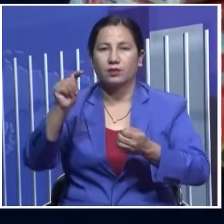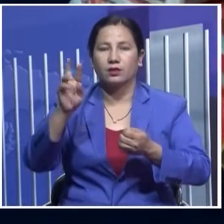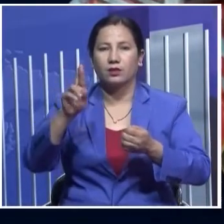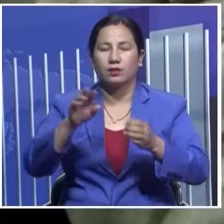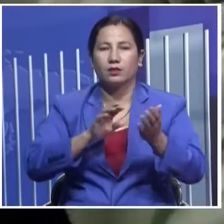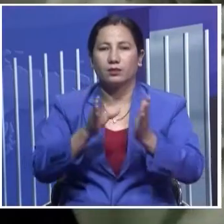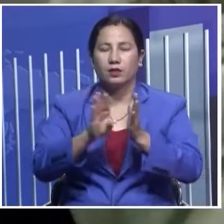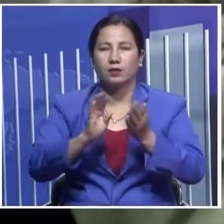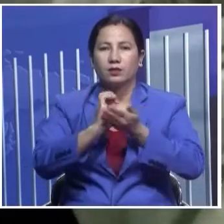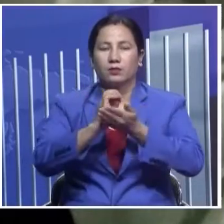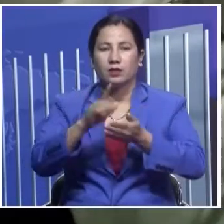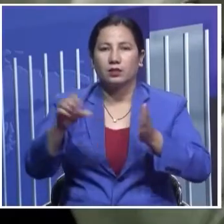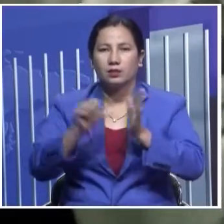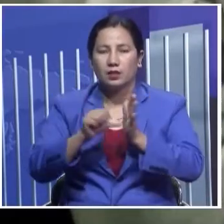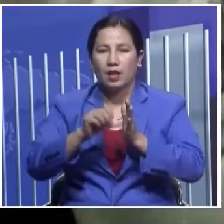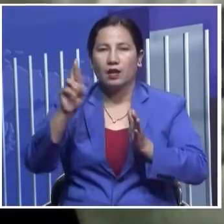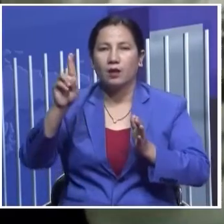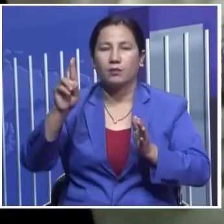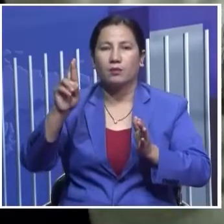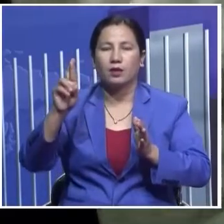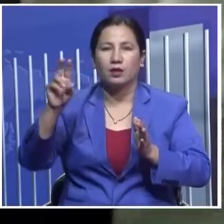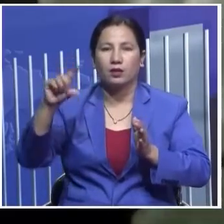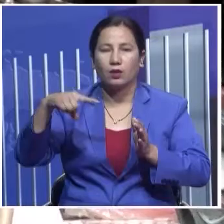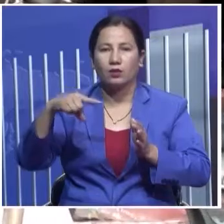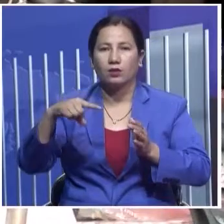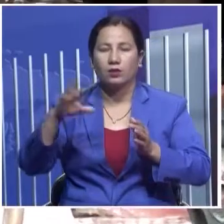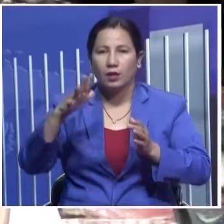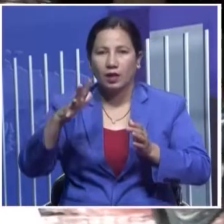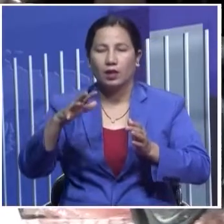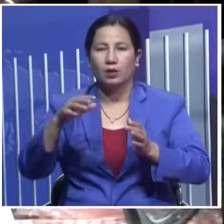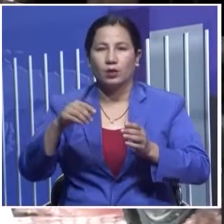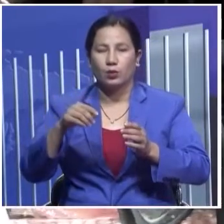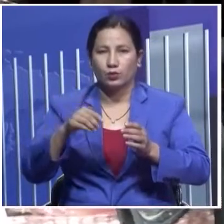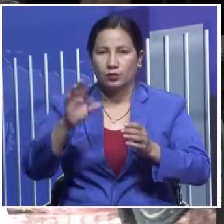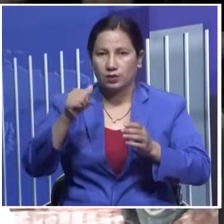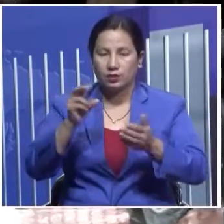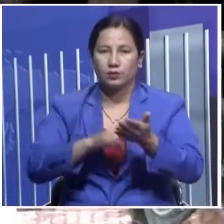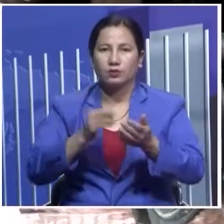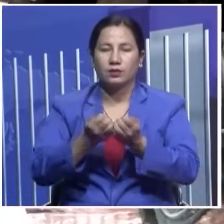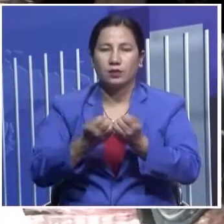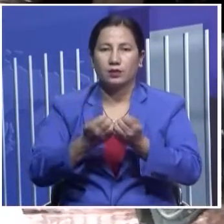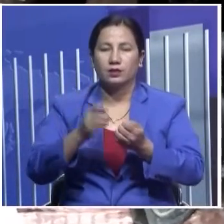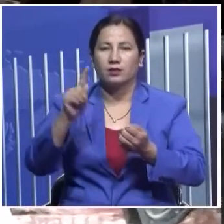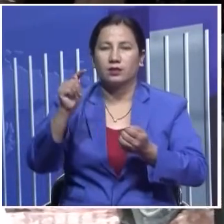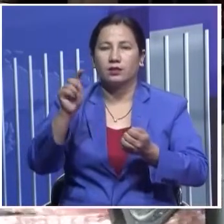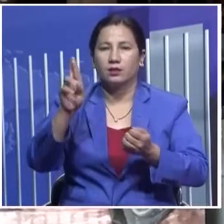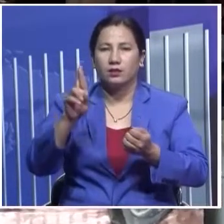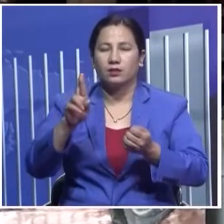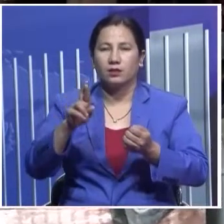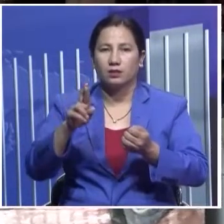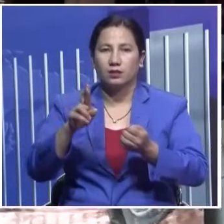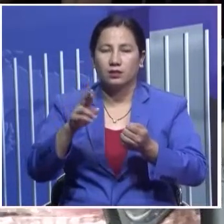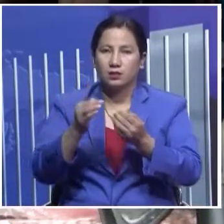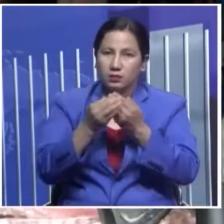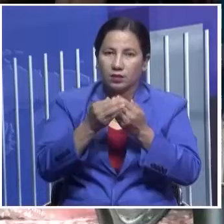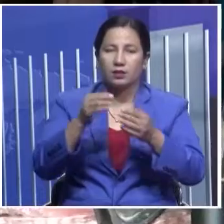सेवा कार्यालयको यस कार्यले जिल्लामा करको दायरामा नआएका व्यवसायहरू करको दायरामा आउन थालेका छन् भने कर छली गरी कारोबार गर्ने